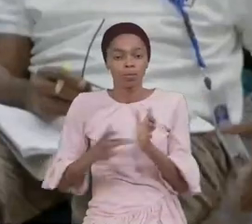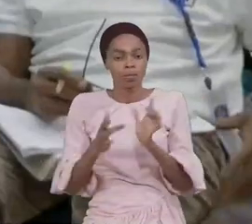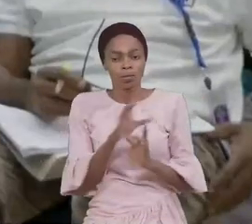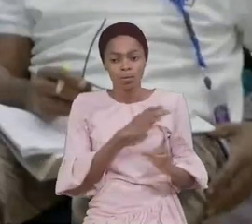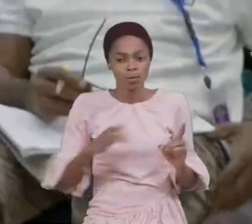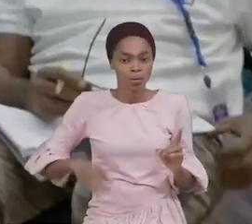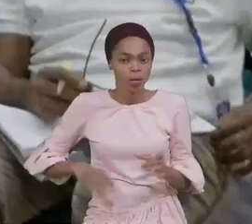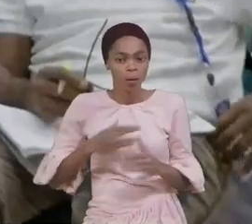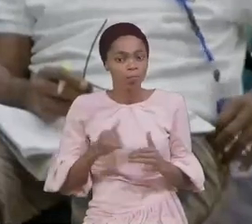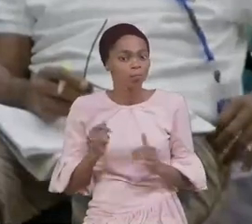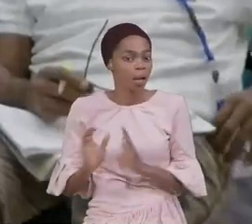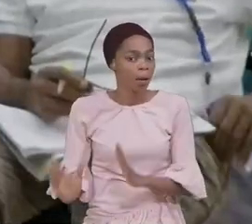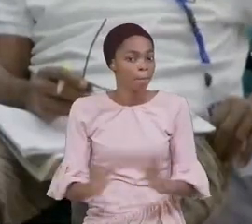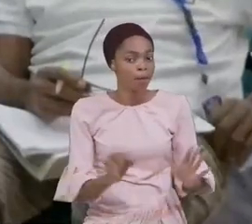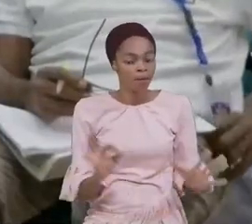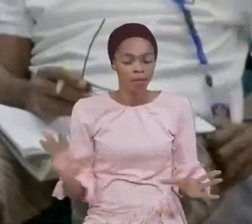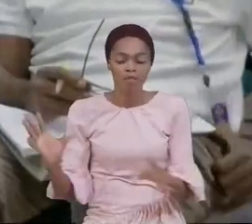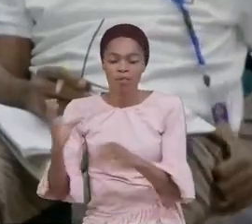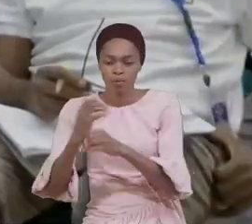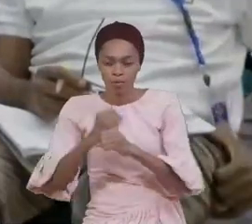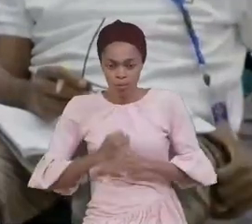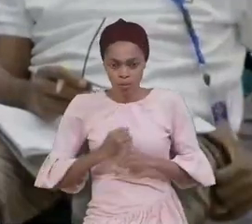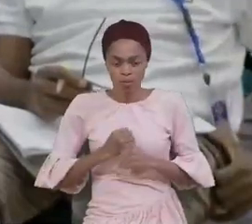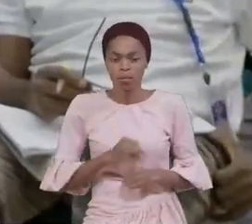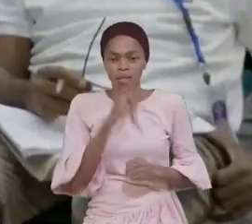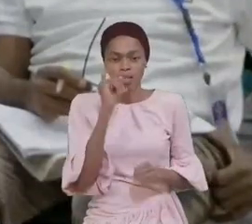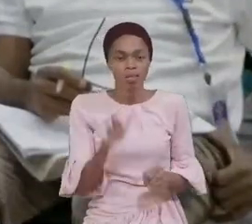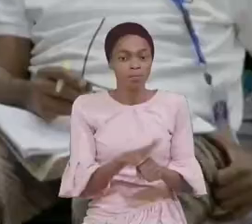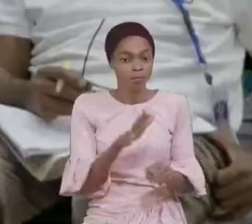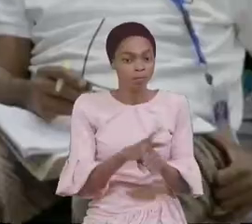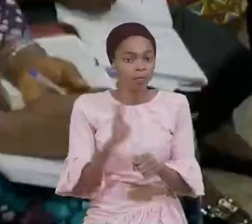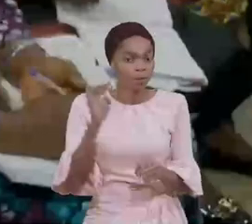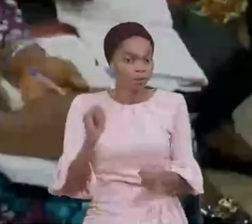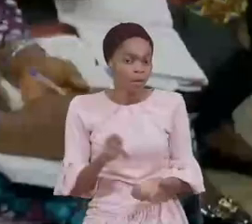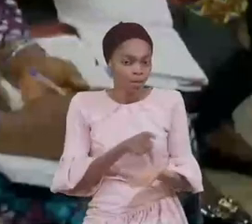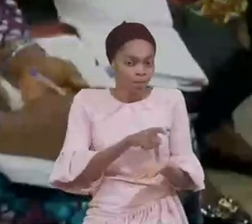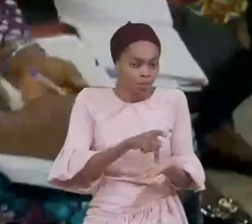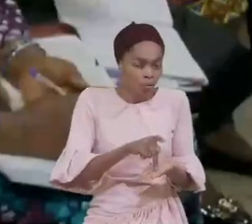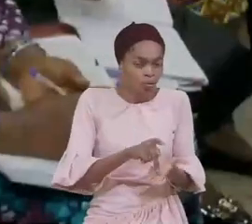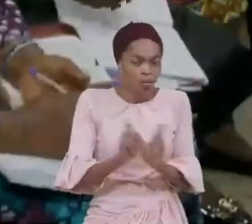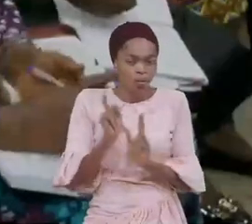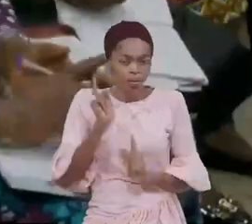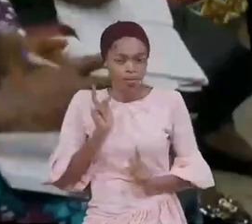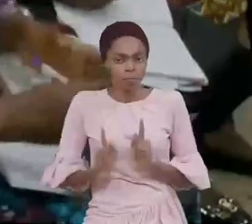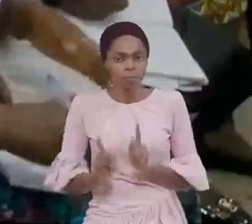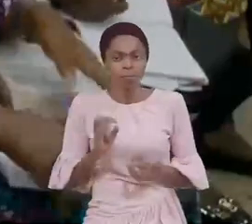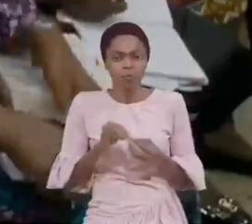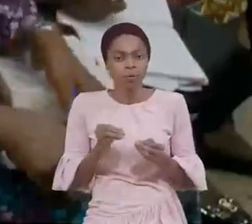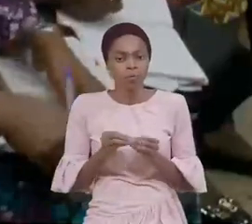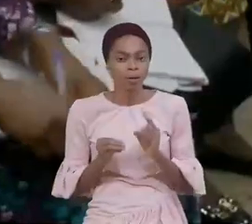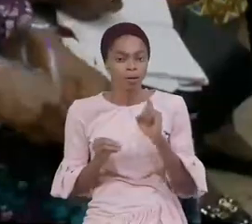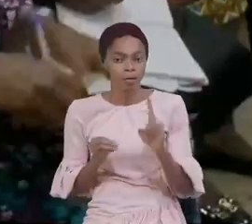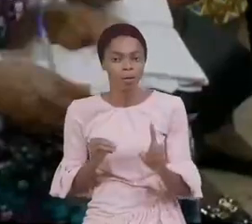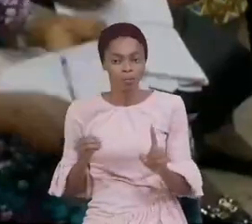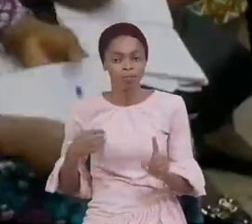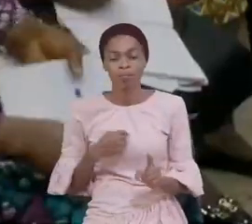de possession finalement s'accomplit par les gens, les habitants purifiés. Allons au premier point,